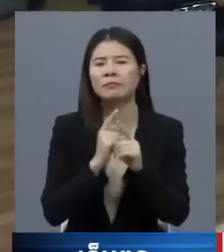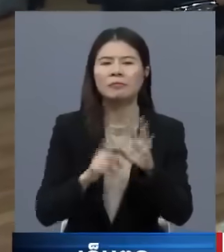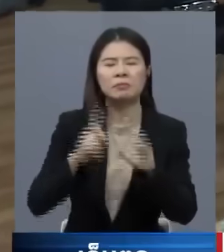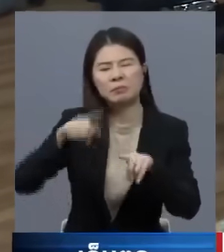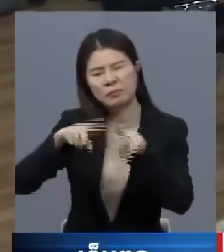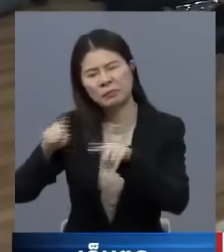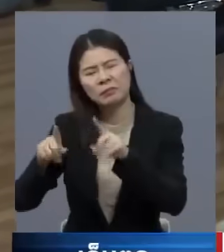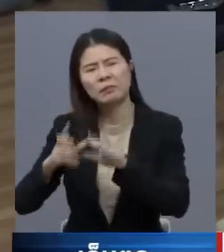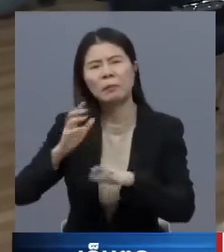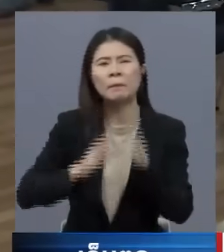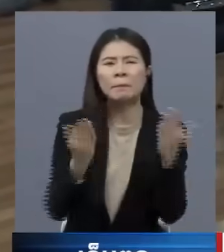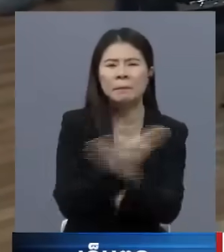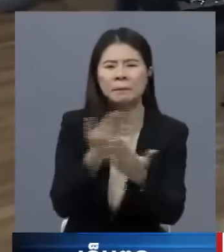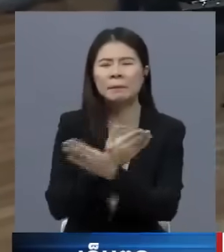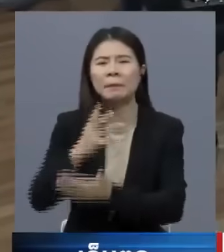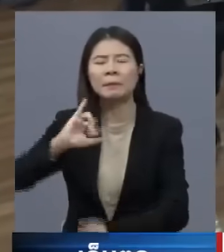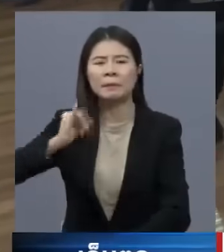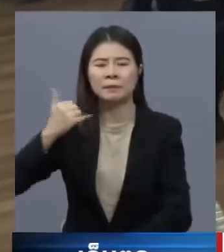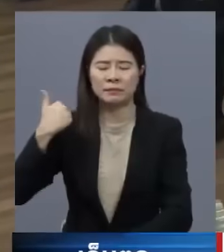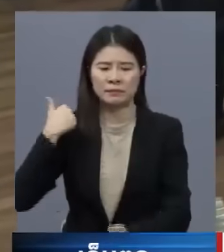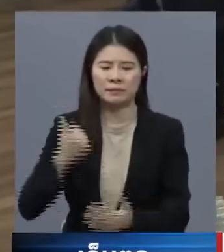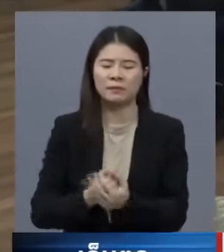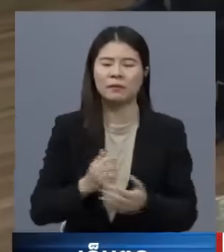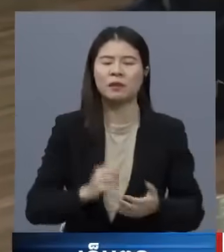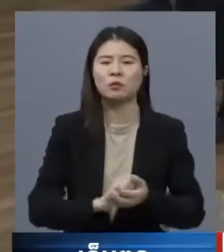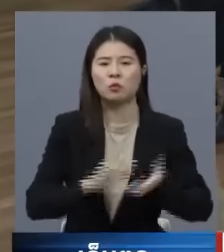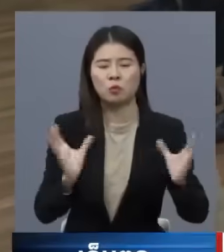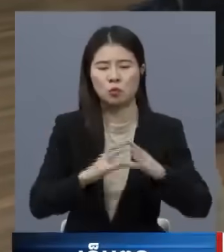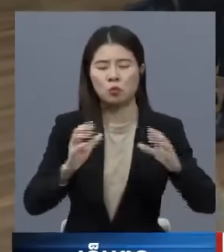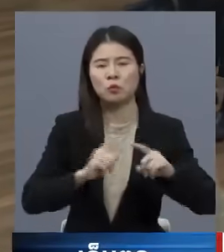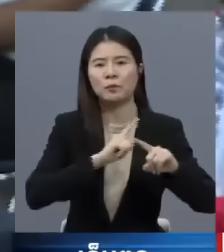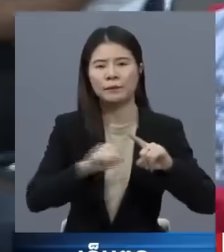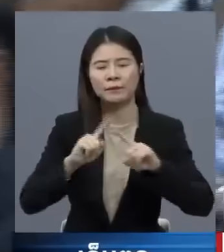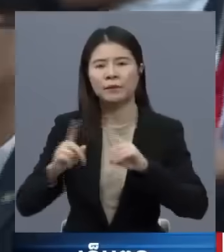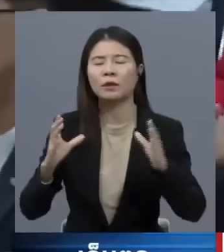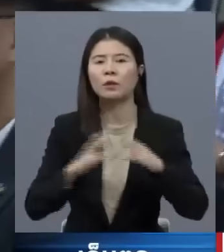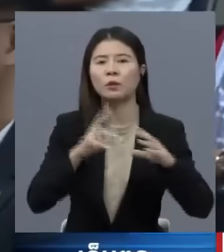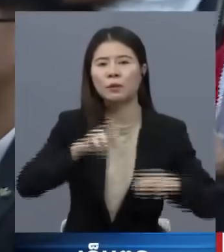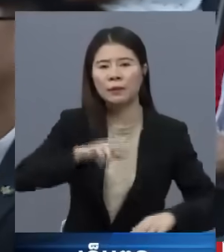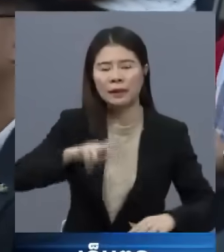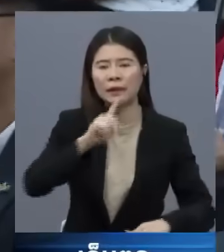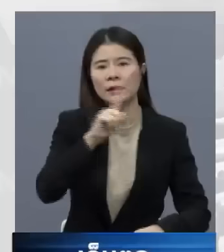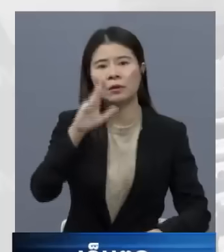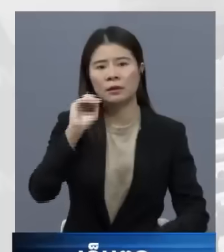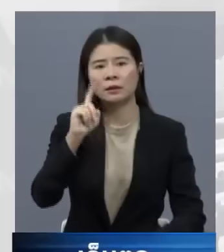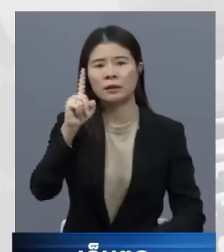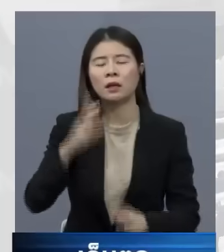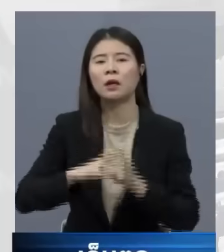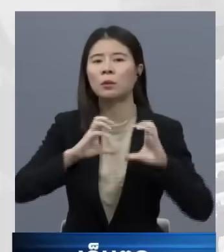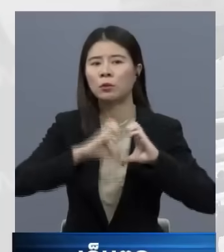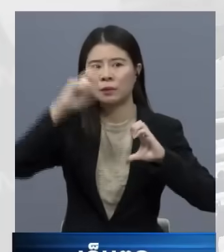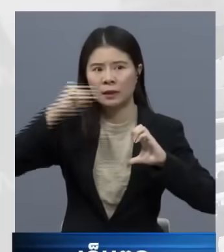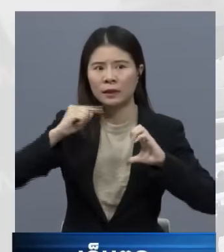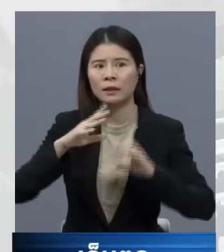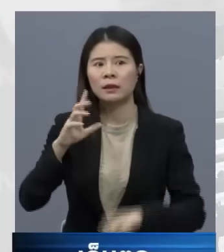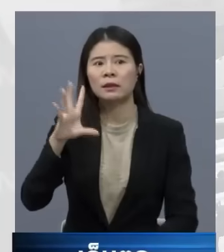ล่าสุดกลายเป็นสูตรผสมแบบข้ามขั้วนะคะที่อาจจะประกอบไปด้วยพรรคเพื่อไทย141เสียงภูมิใจไทย71